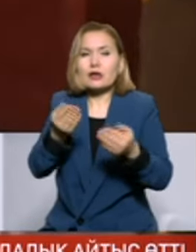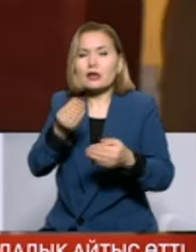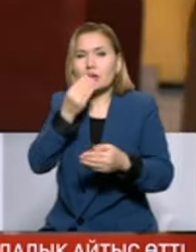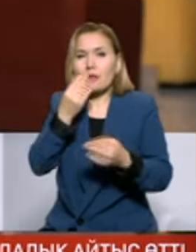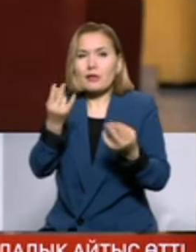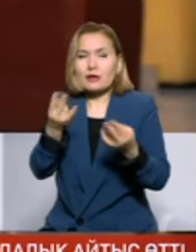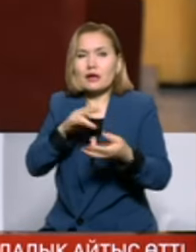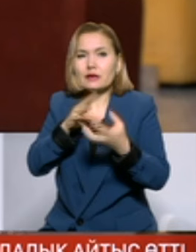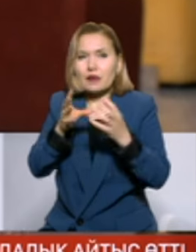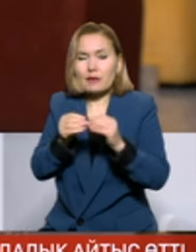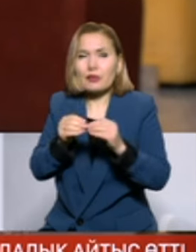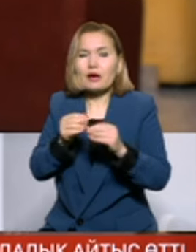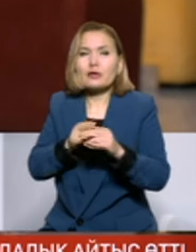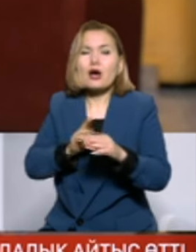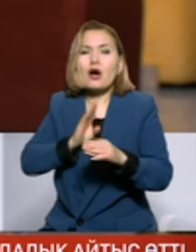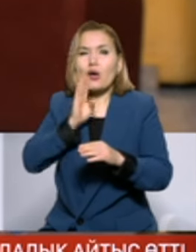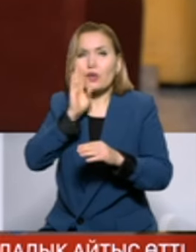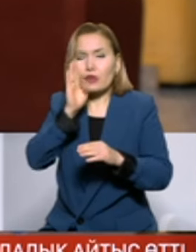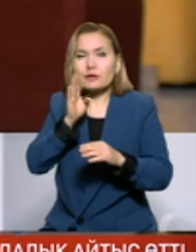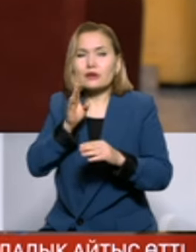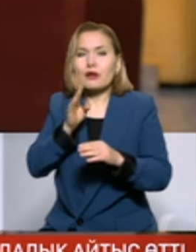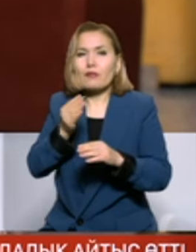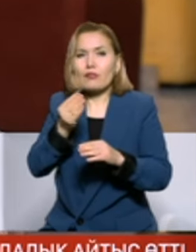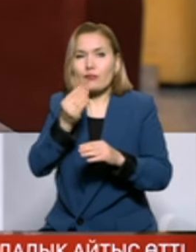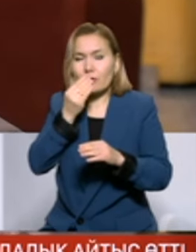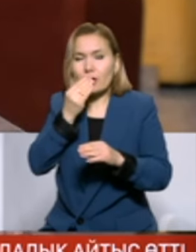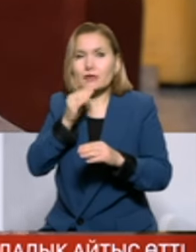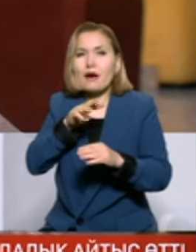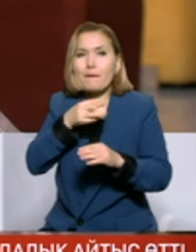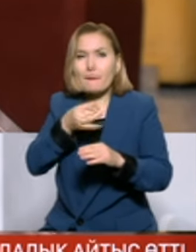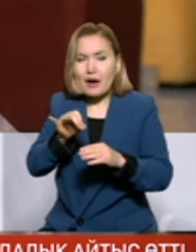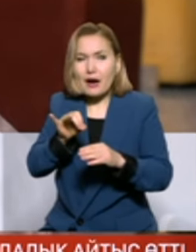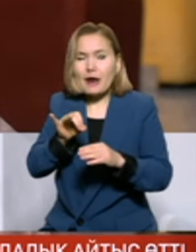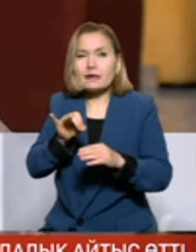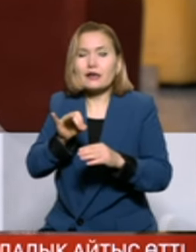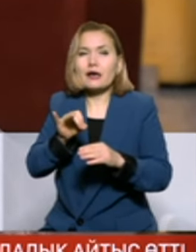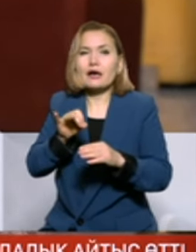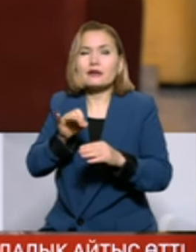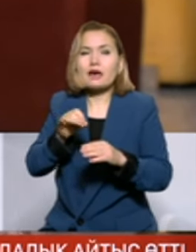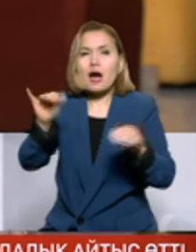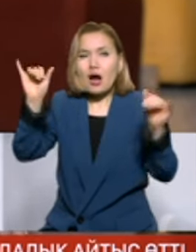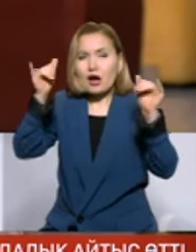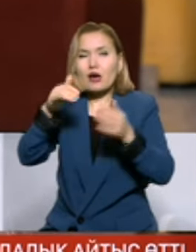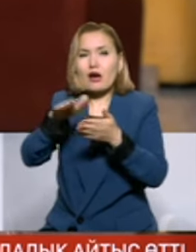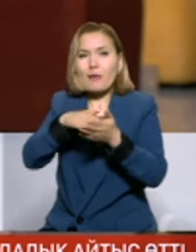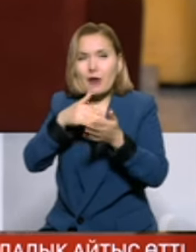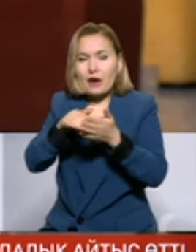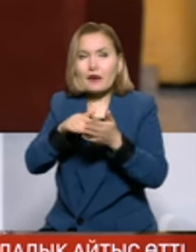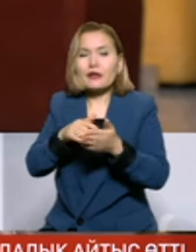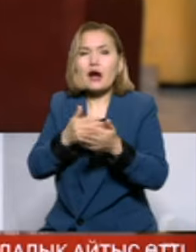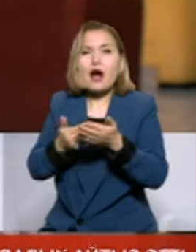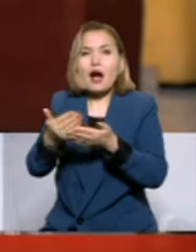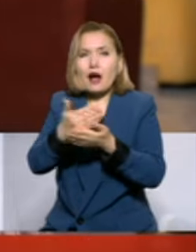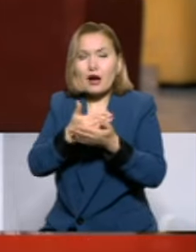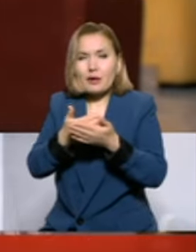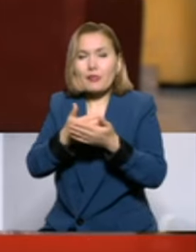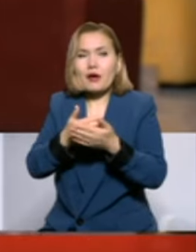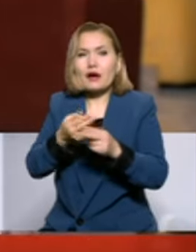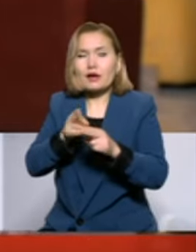ол міндетті түрде май, пайдалы майлар. Оған біз сары майды жатқызуымызға болады, қолдың қаймағы, құйрық